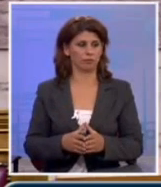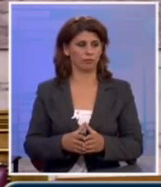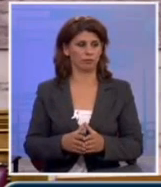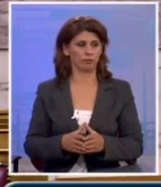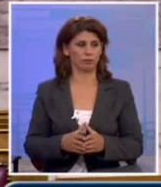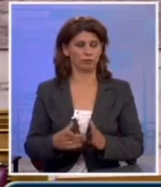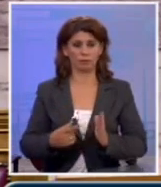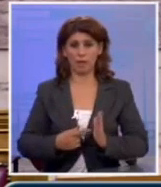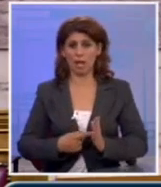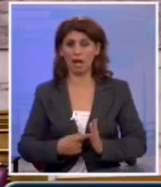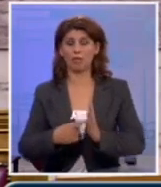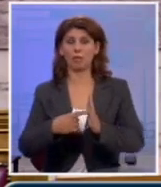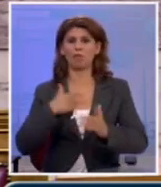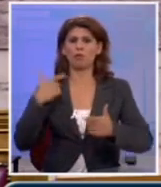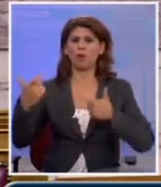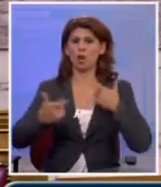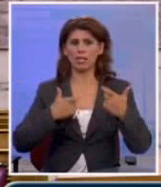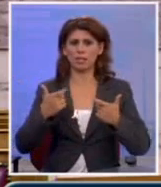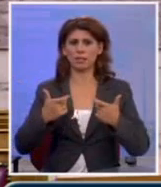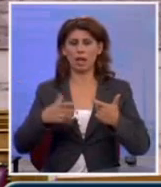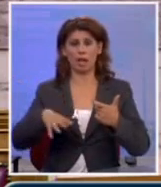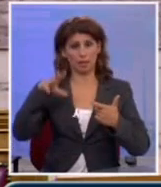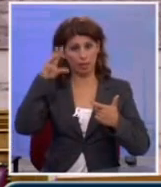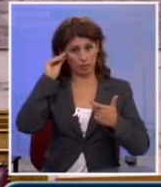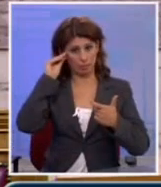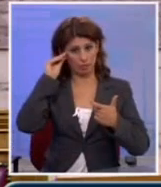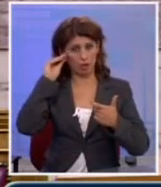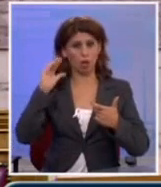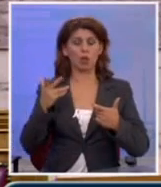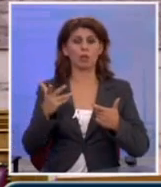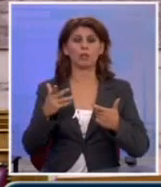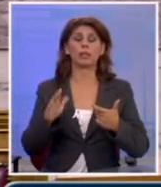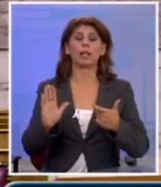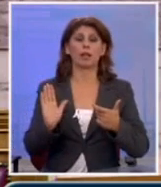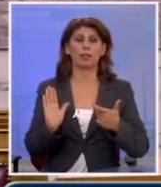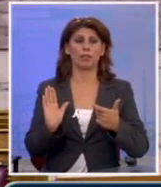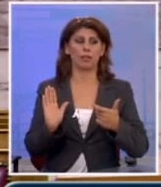αναδιδόμενη από όλη αυτή τη φωνασκία αντίληψη ότι